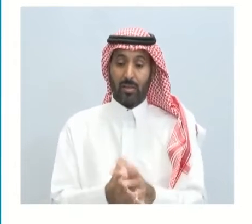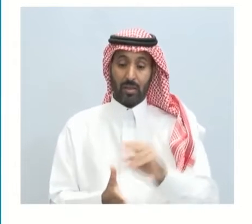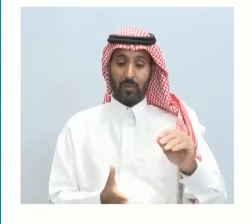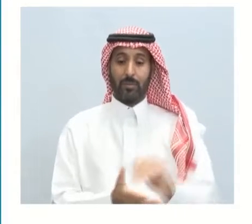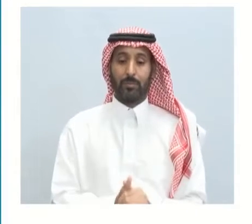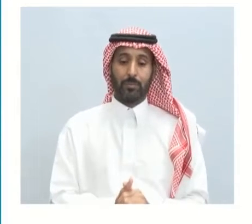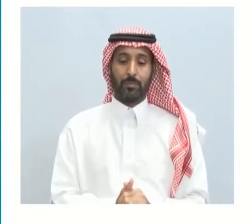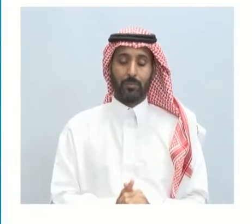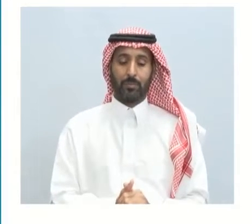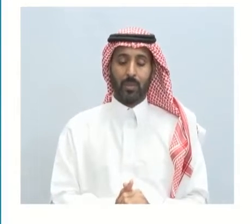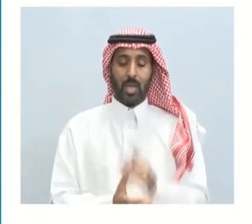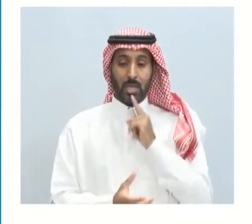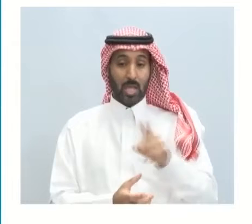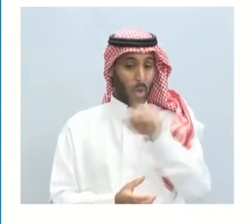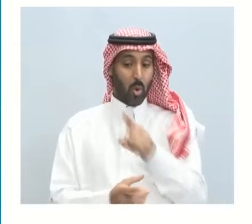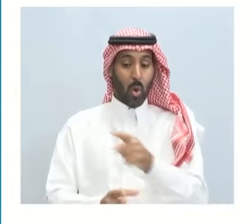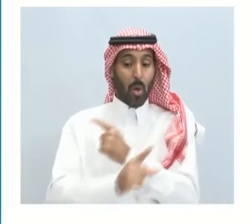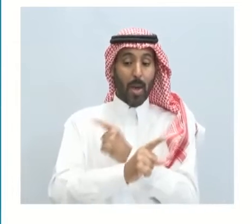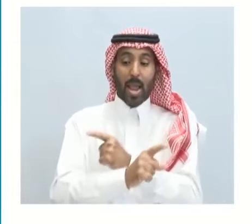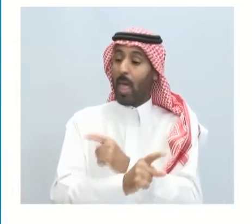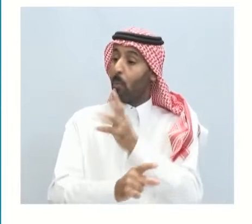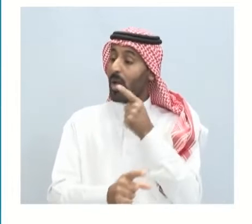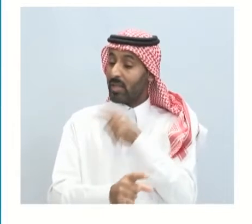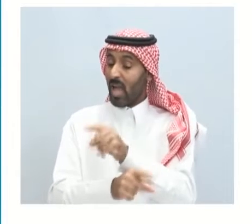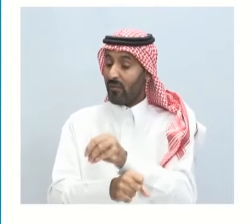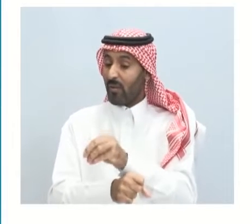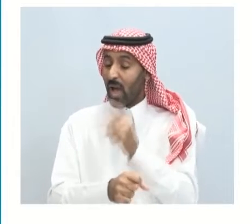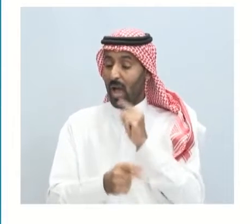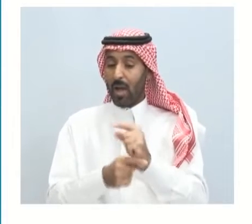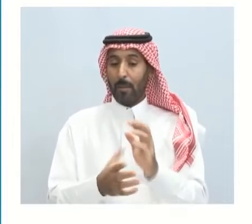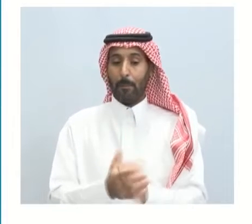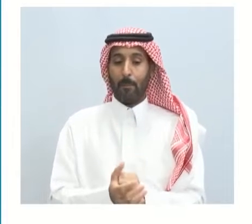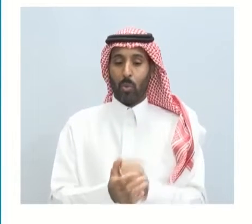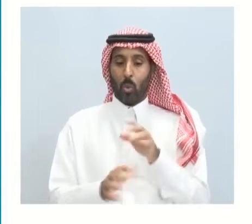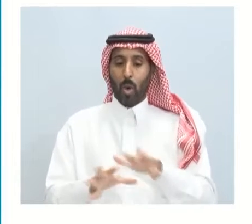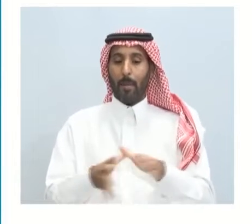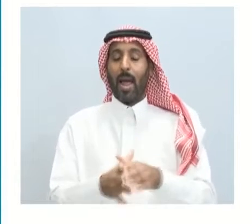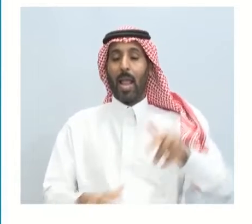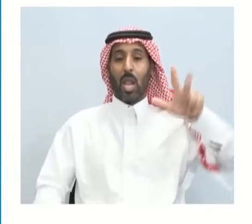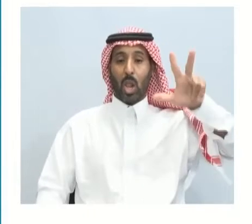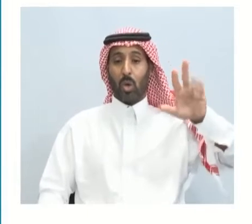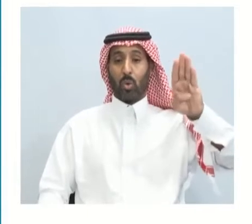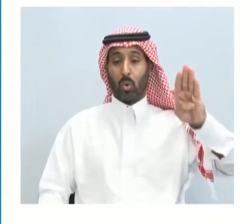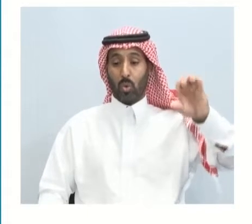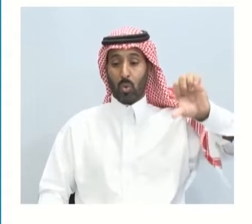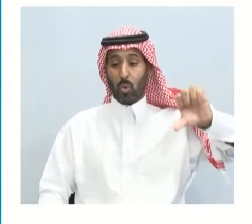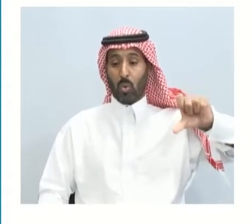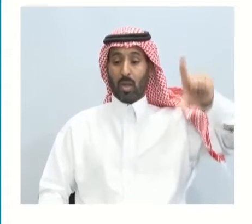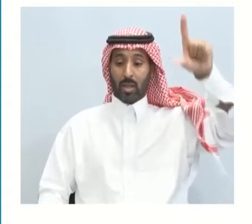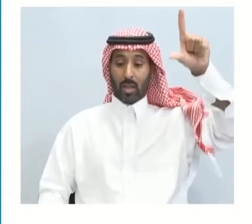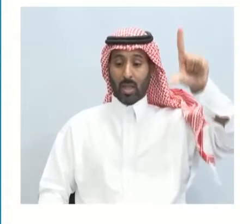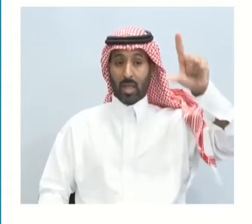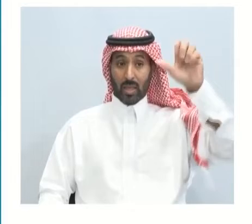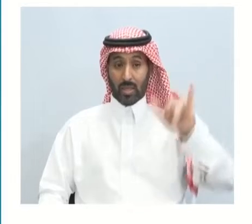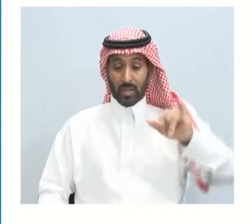الحاضر سال المعلم ماذا تعرفون عن تفشي وباء الكوليرا وما المشاكل